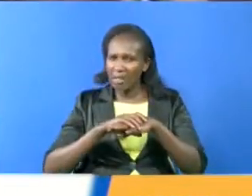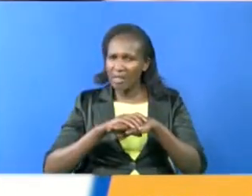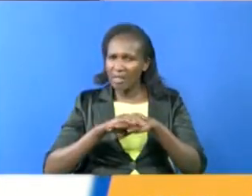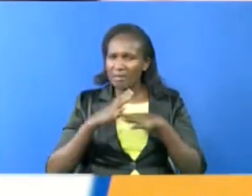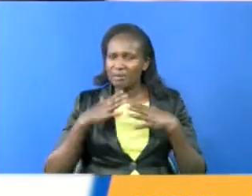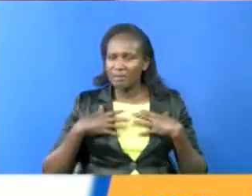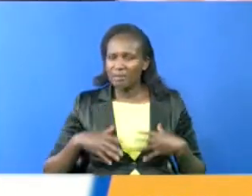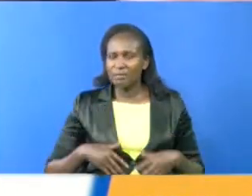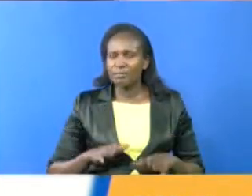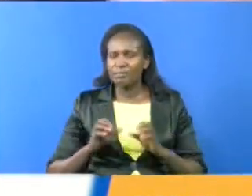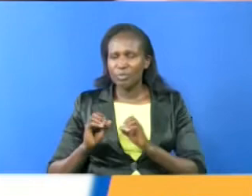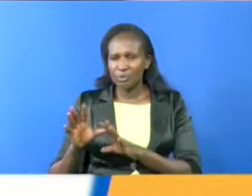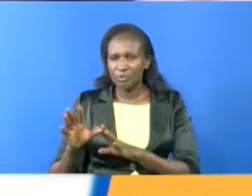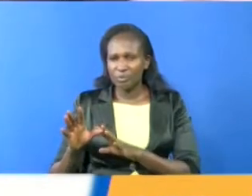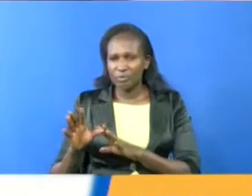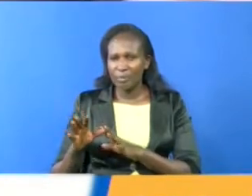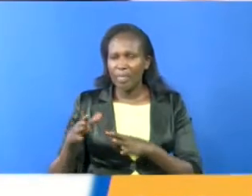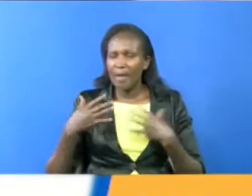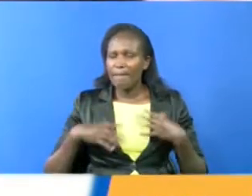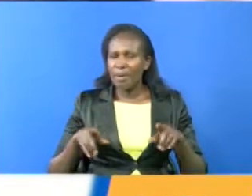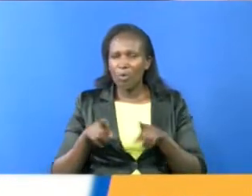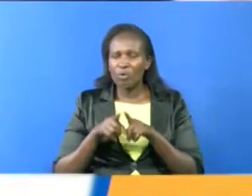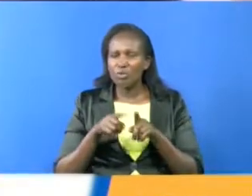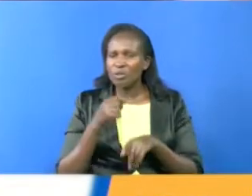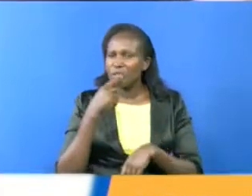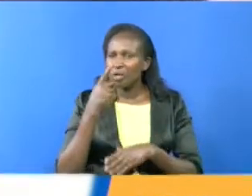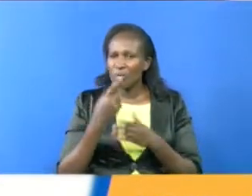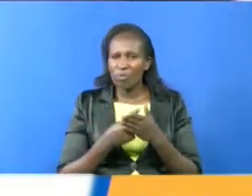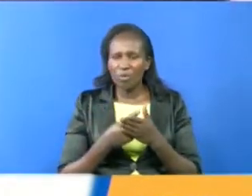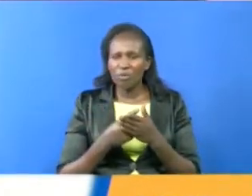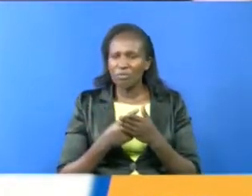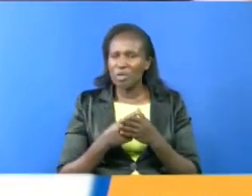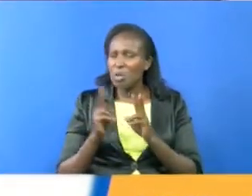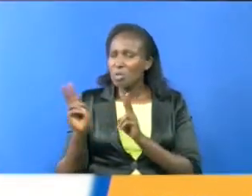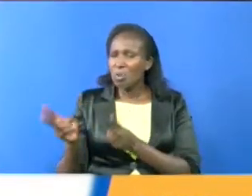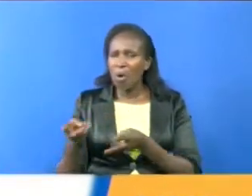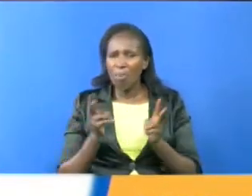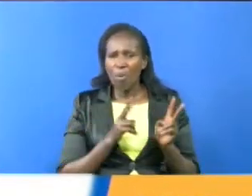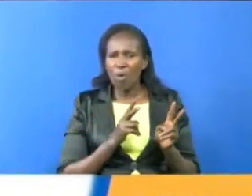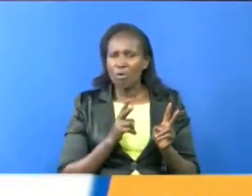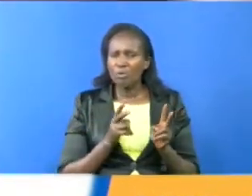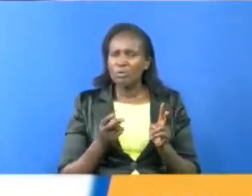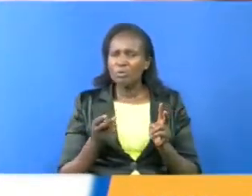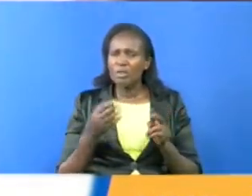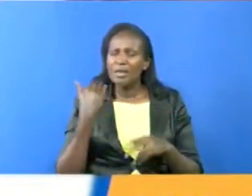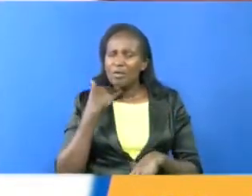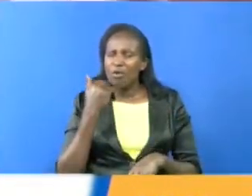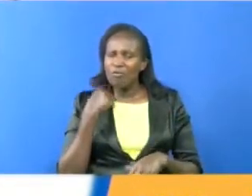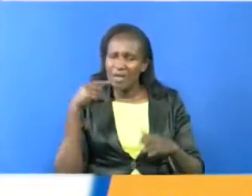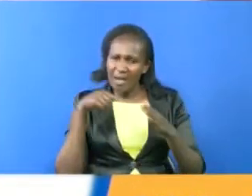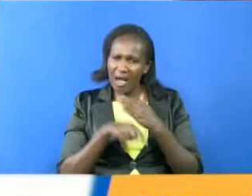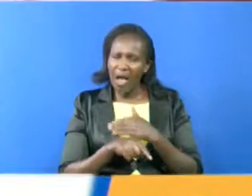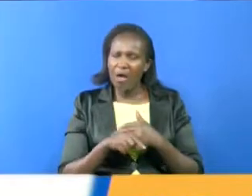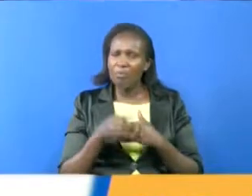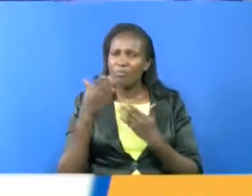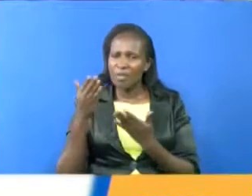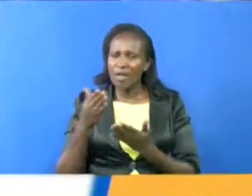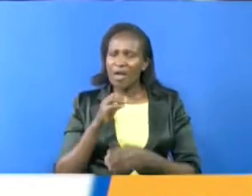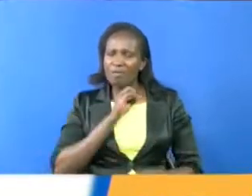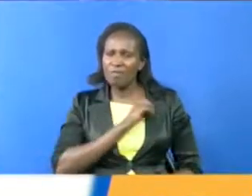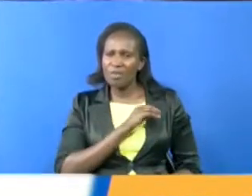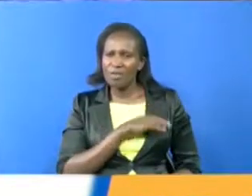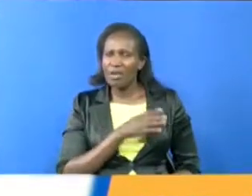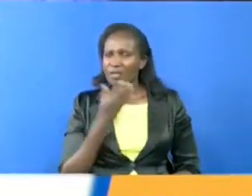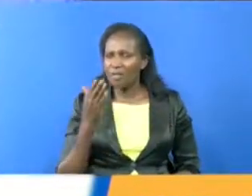ameuliwa. Wakazi hawa aidha wamesema imekuwa hali ya kawaida kuvamiwa huku wakihofia maisha yao. Mwenyekiti